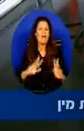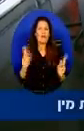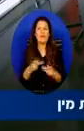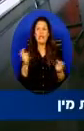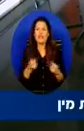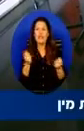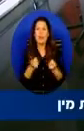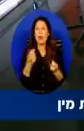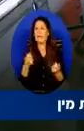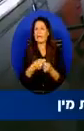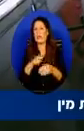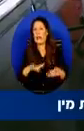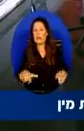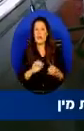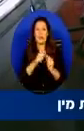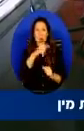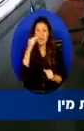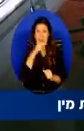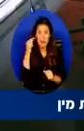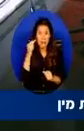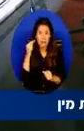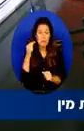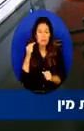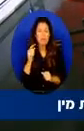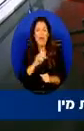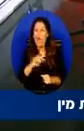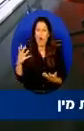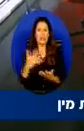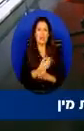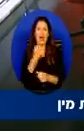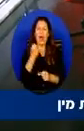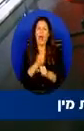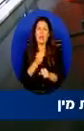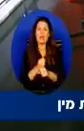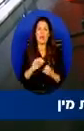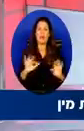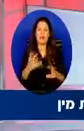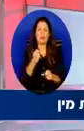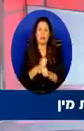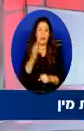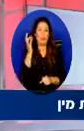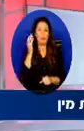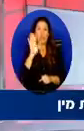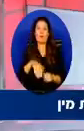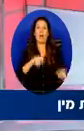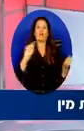ילדים, בעניין סמים, בכל דבר בעניין, לא הצליחו לעשות גם שינויים בחוק,